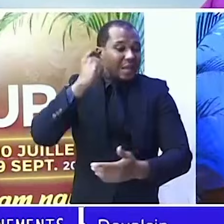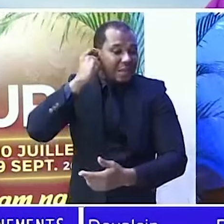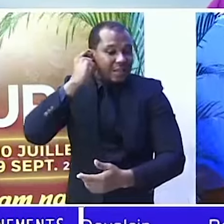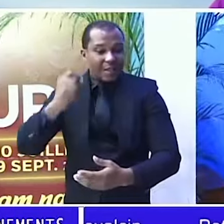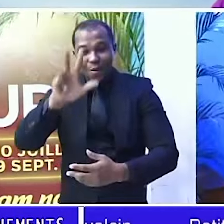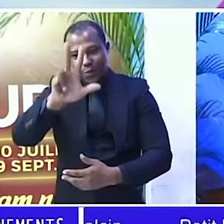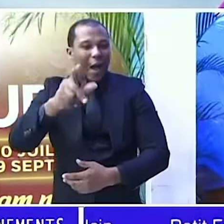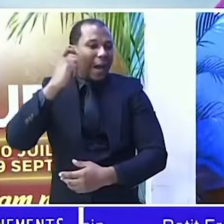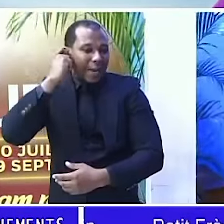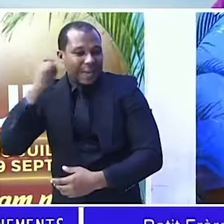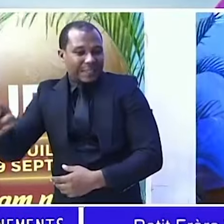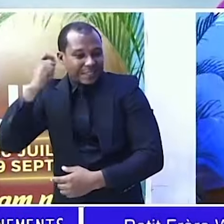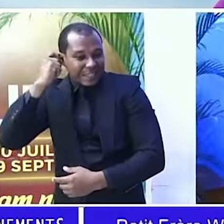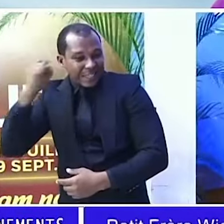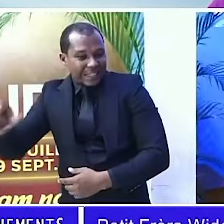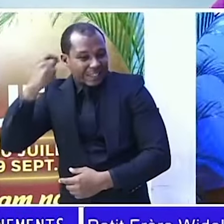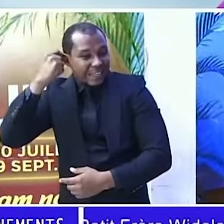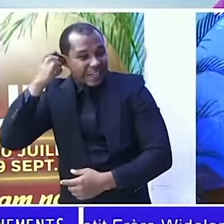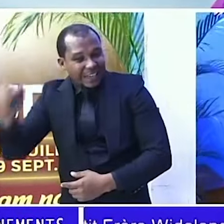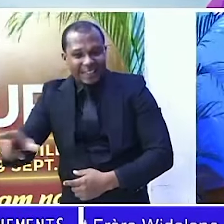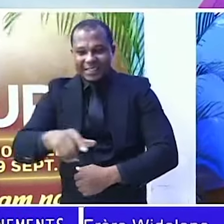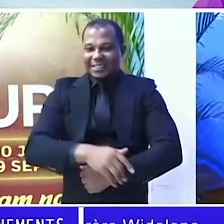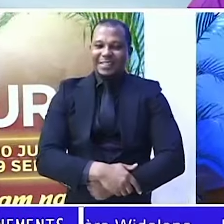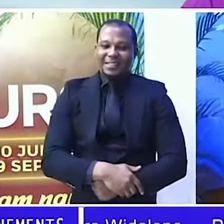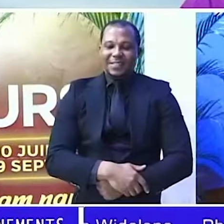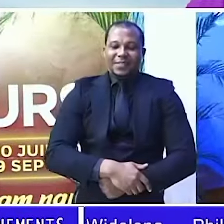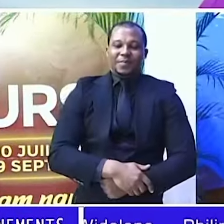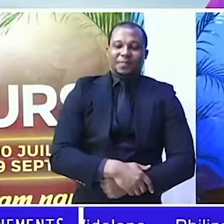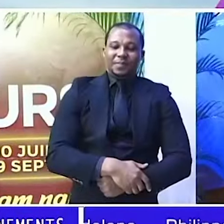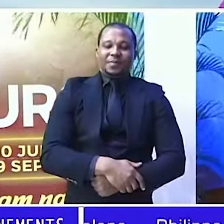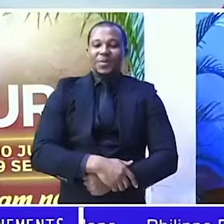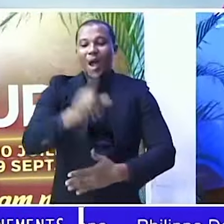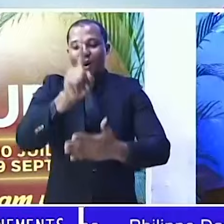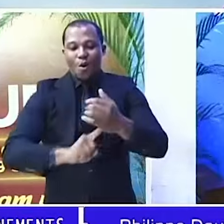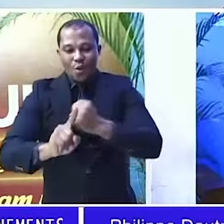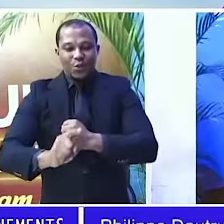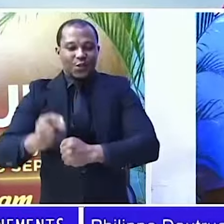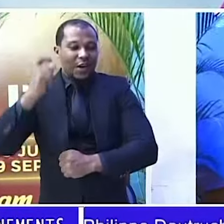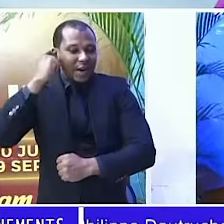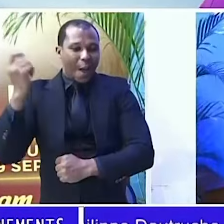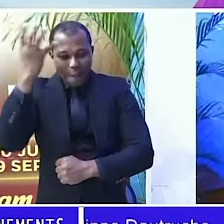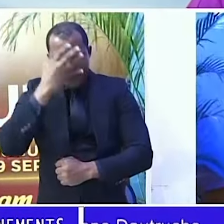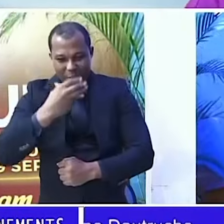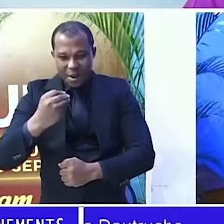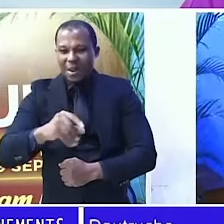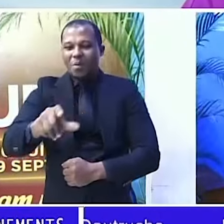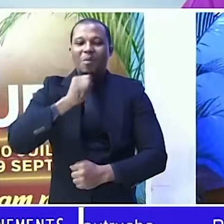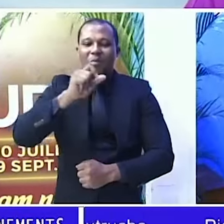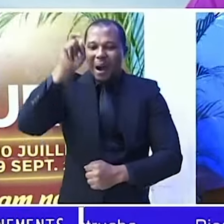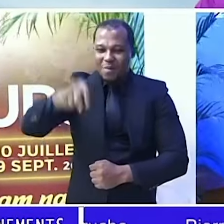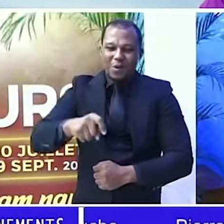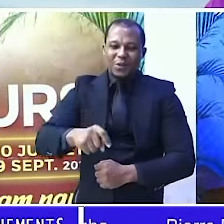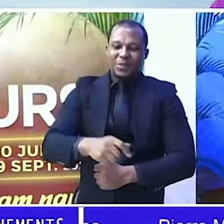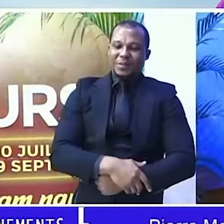bataille pour retirer on a avant dernier c'est sous qui ton sel grain l'a toujours fait ou belle on pas besoin tout